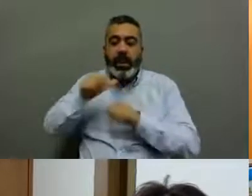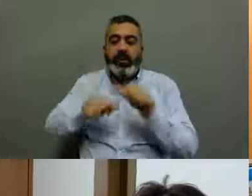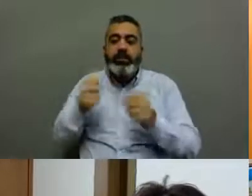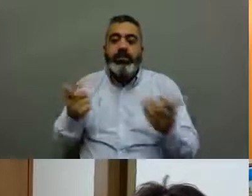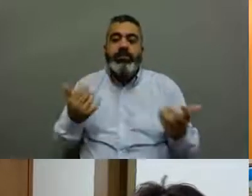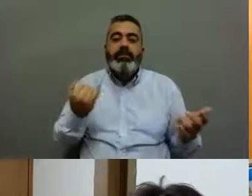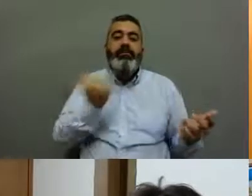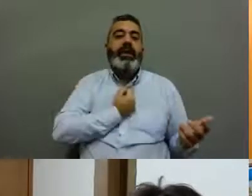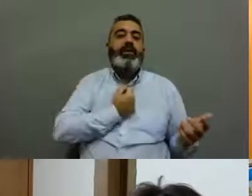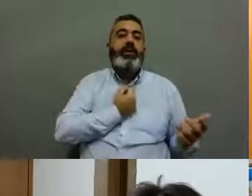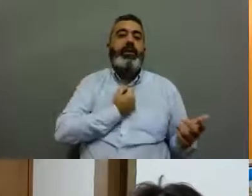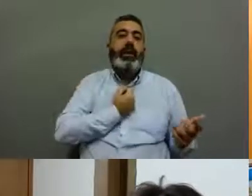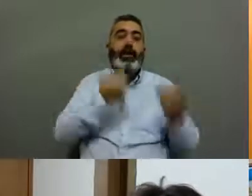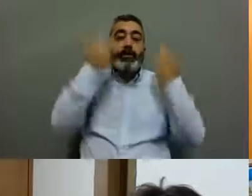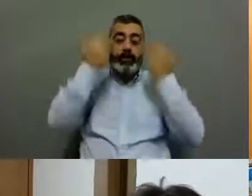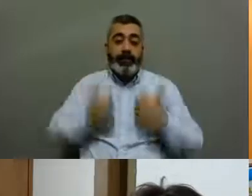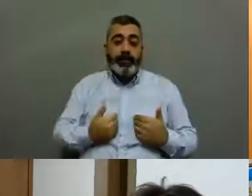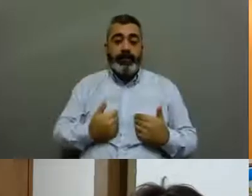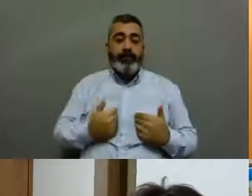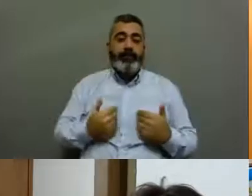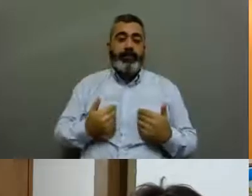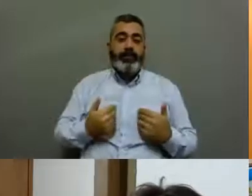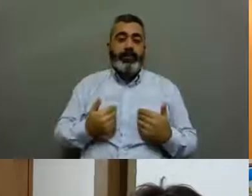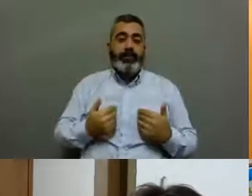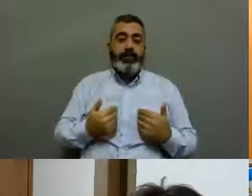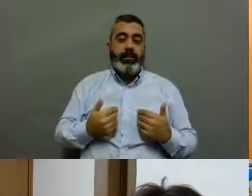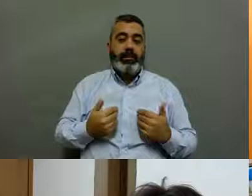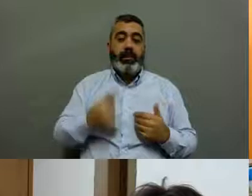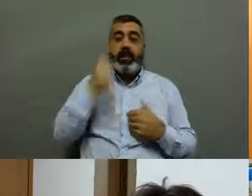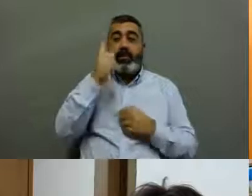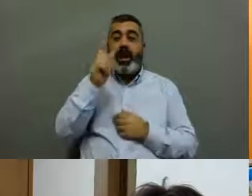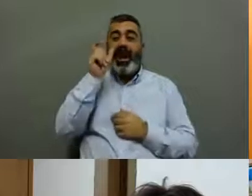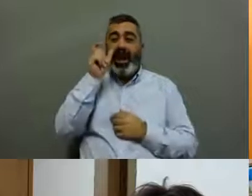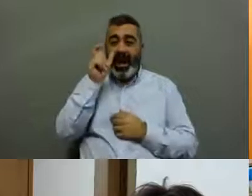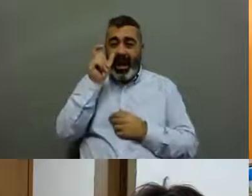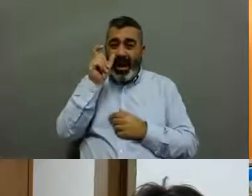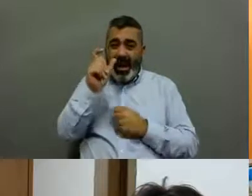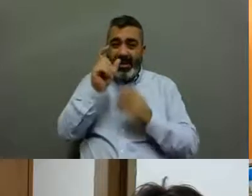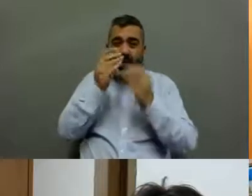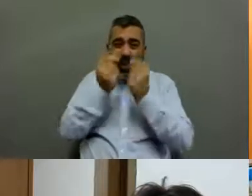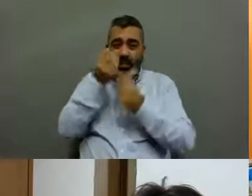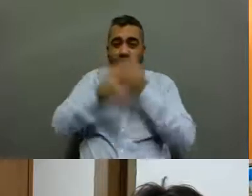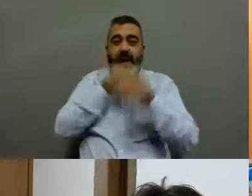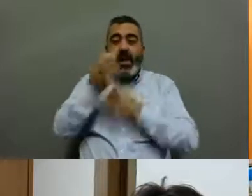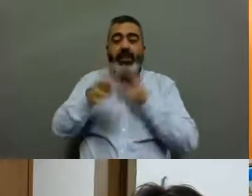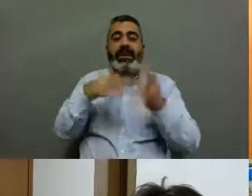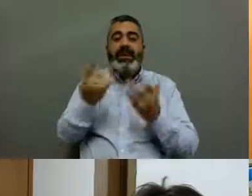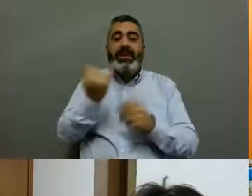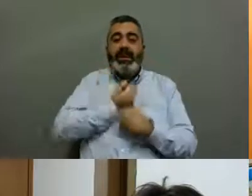Ταυτότητα όμως για μένα, αν θα μπορούσα να βρω έναν όρο ο οποίος να περιγράφει όλο αυτό το